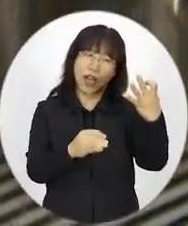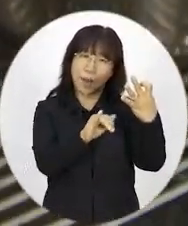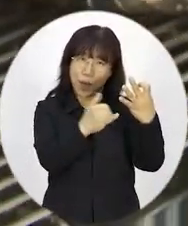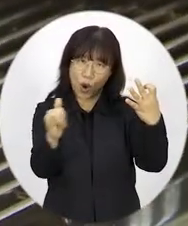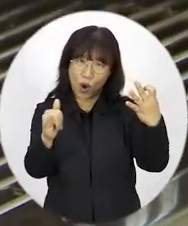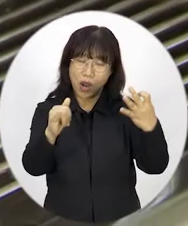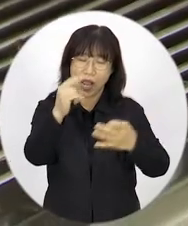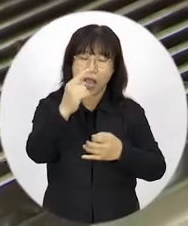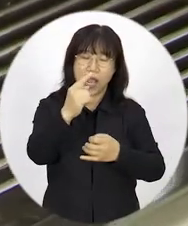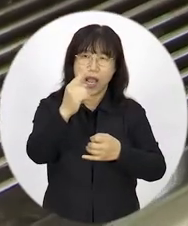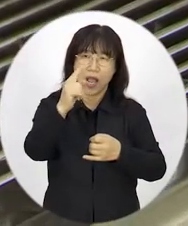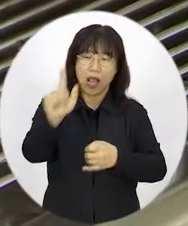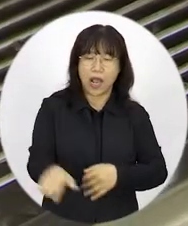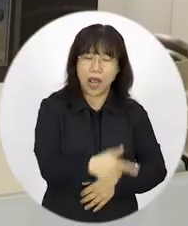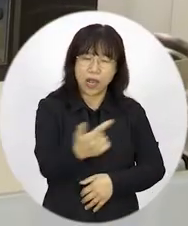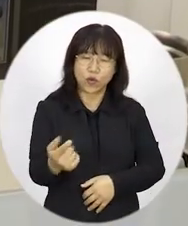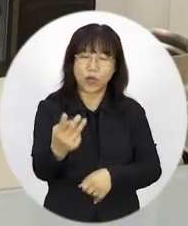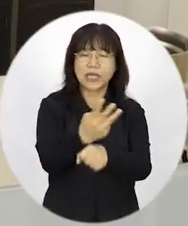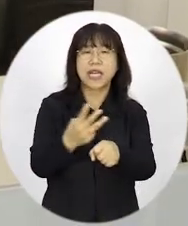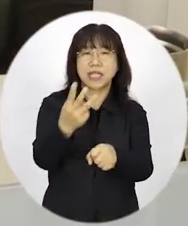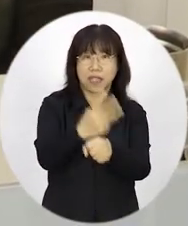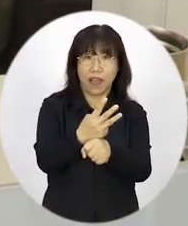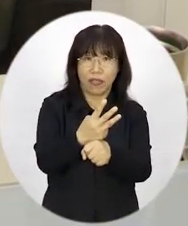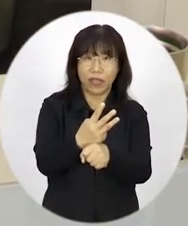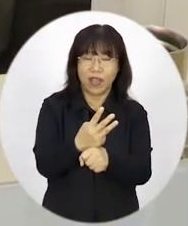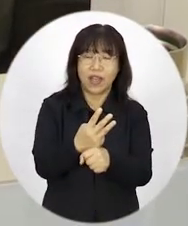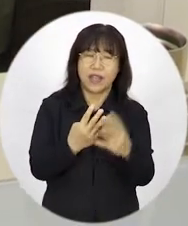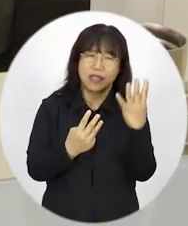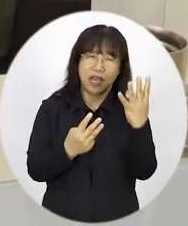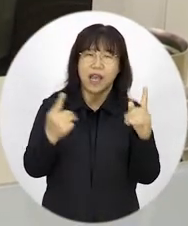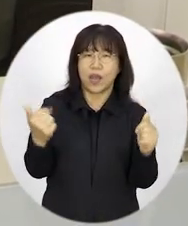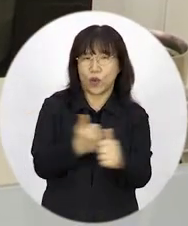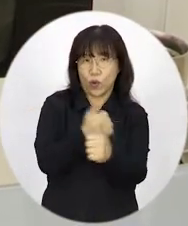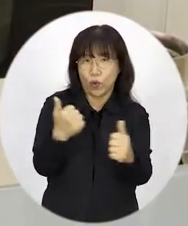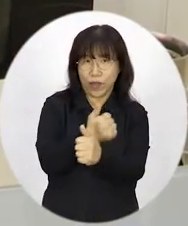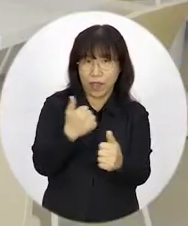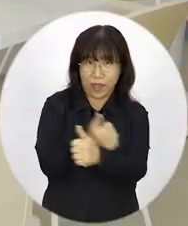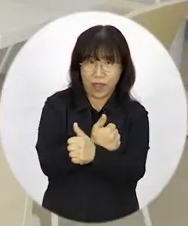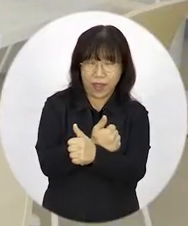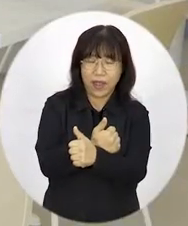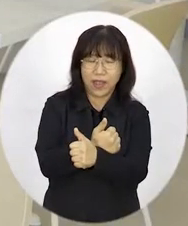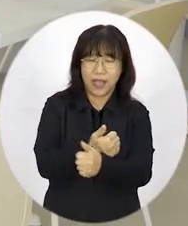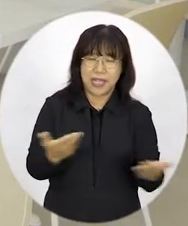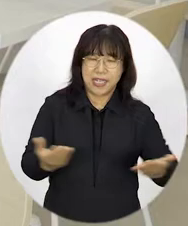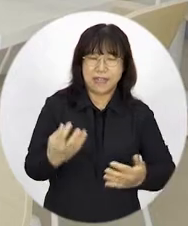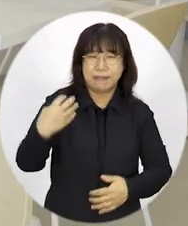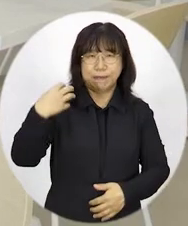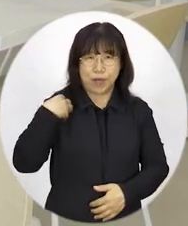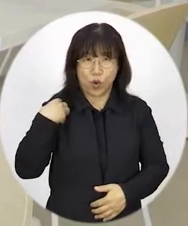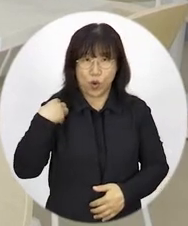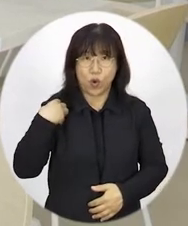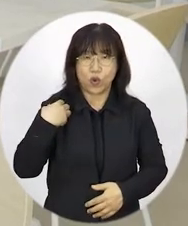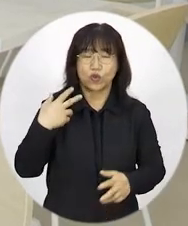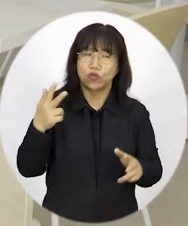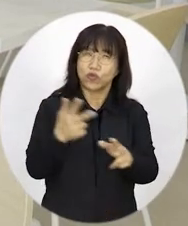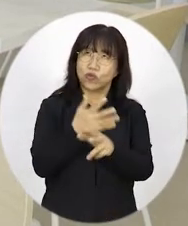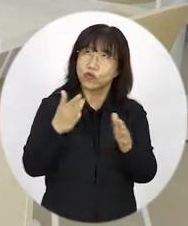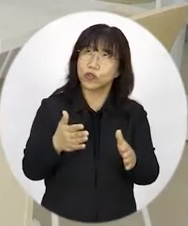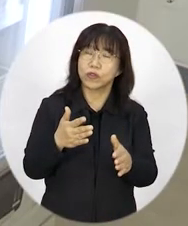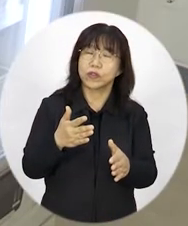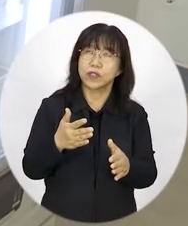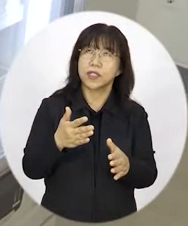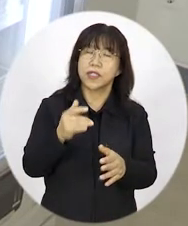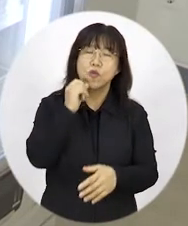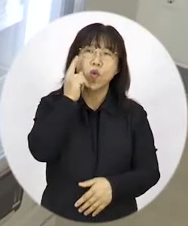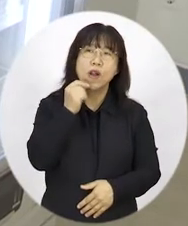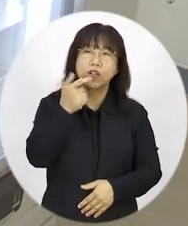14명이 하루 3시간씩 4교대로 카페와 매점 내 전반적인 업무를 담당하며 주 3, 4일, 월 60시간